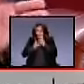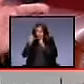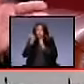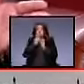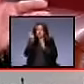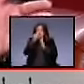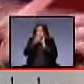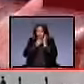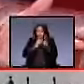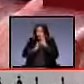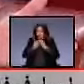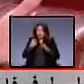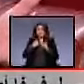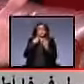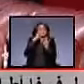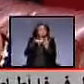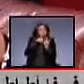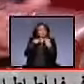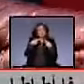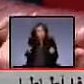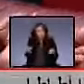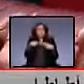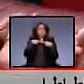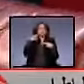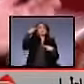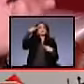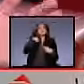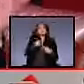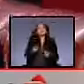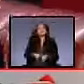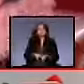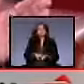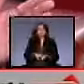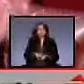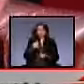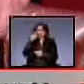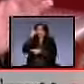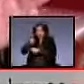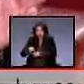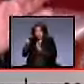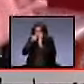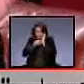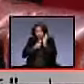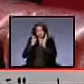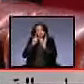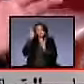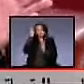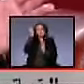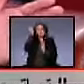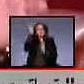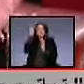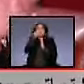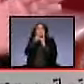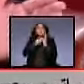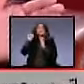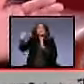ما تعجبكش، هتعتذر. فانت بتقول كل وجهه نظرك، لكن في الاخر في كاتب ومؤلف من حقه ان هو